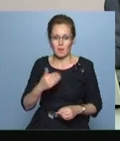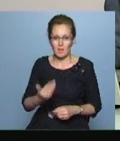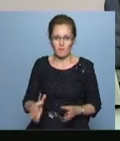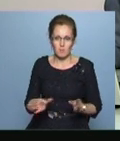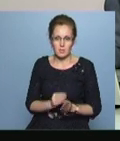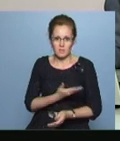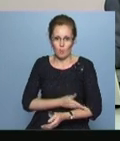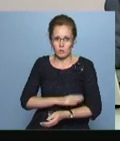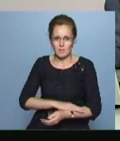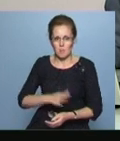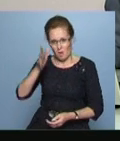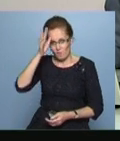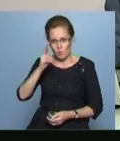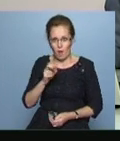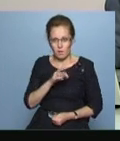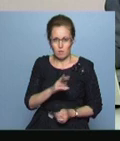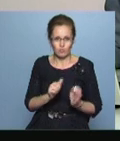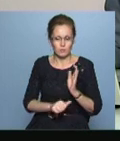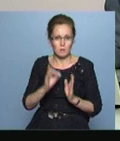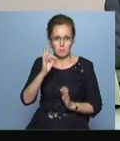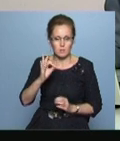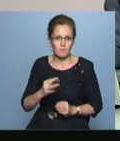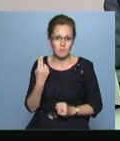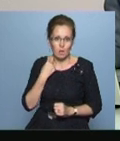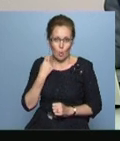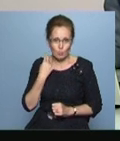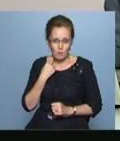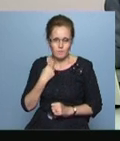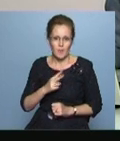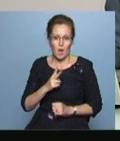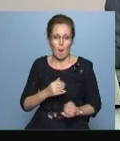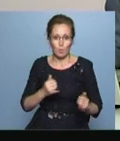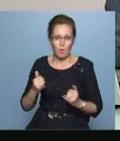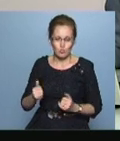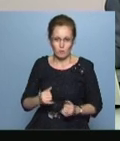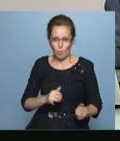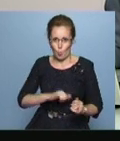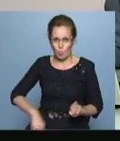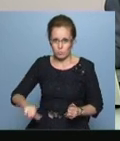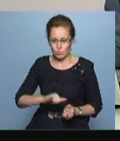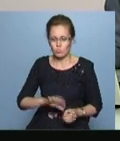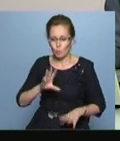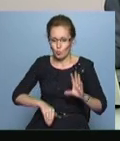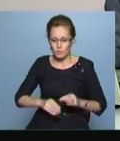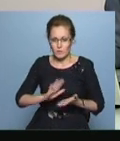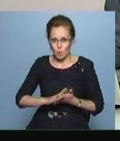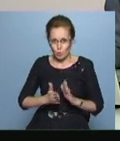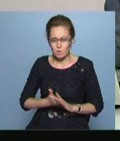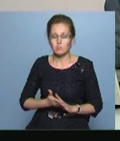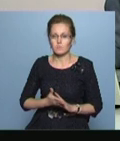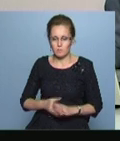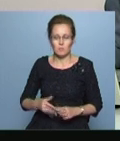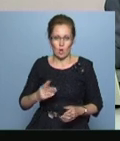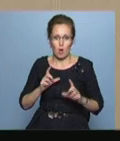водоканалом приходится 60% всей задолженности коммунальщиков Удмуртии. Учитывая ситуацию, энергетики обещают действовать очень